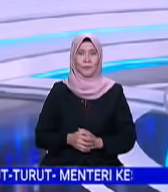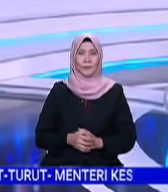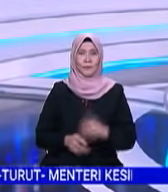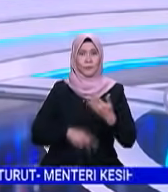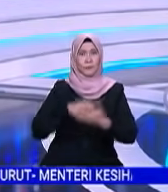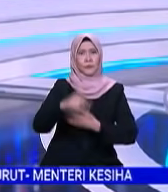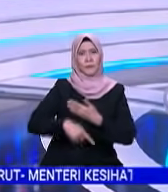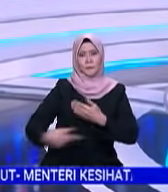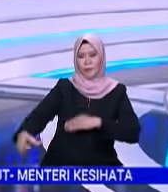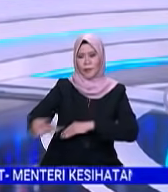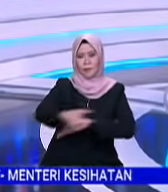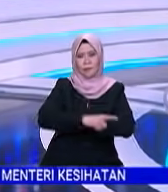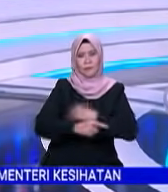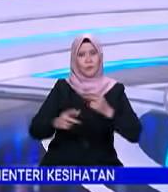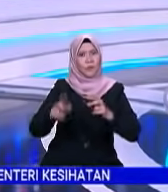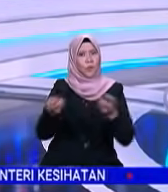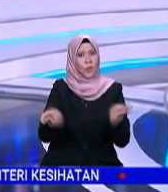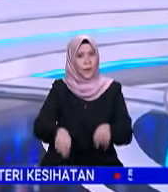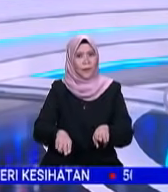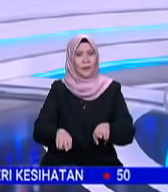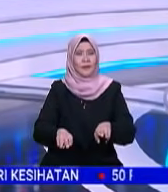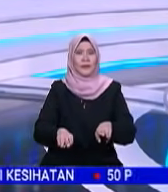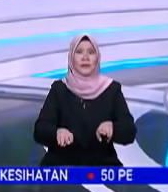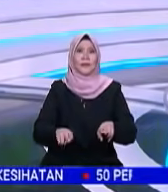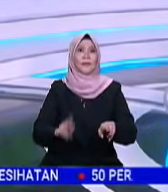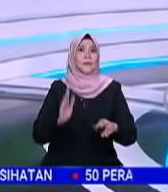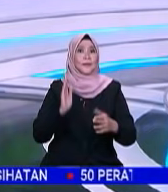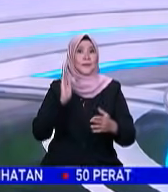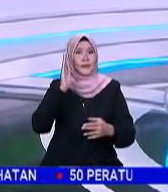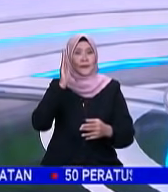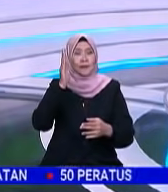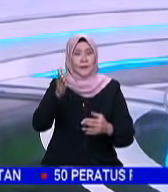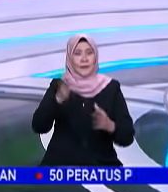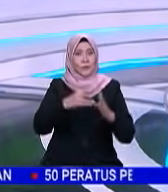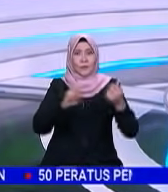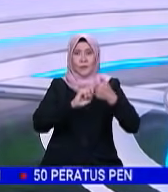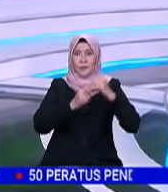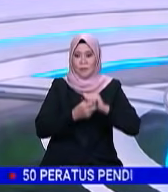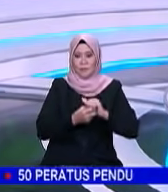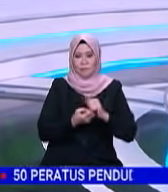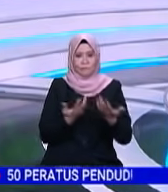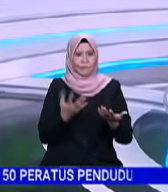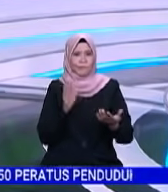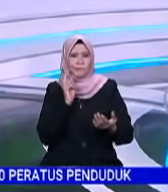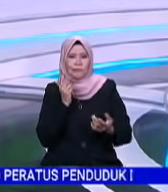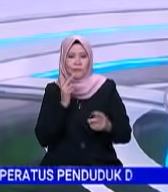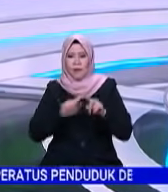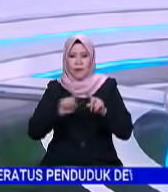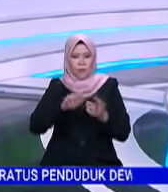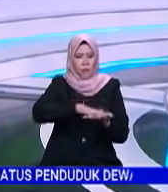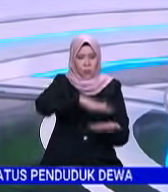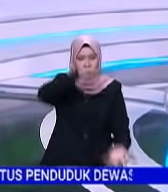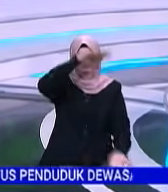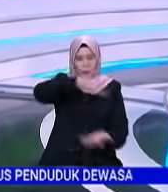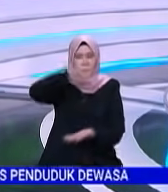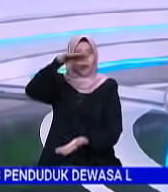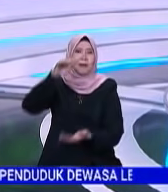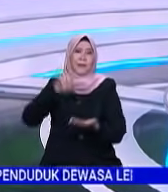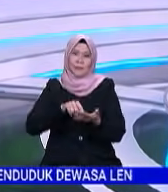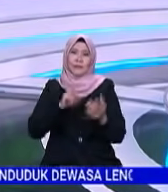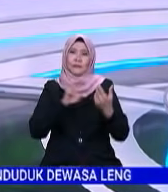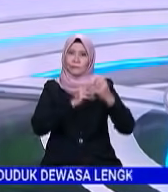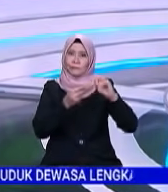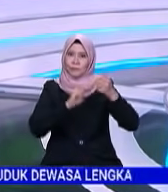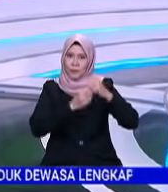Program ladang kontrak mampu mengatasi isu lambakan hasil pertanian yang mungkin timbul akibat pandemik COVID-19. Sehubungan